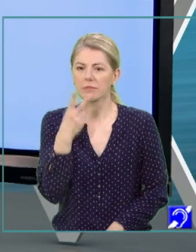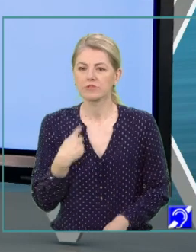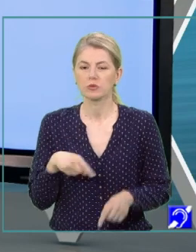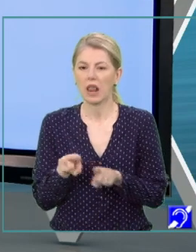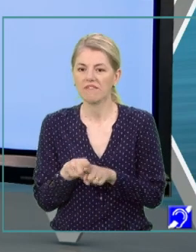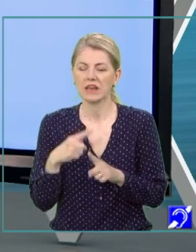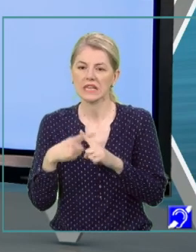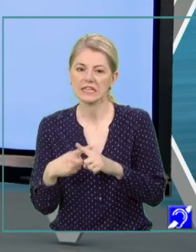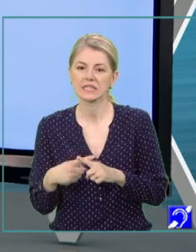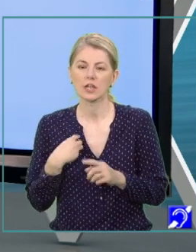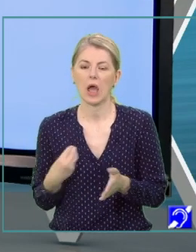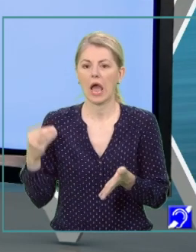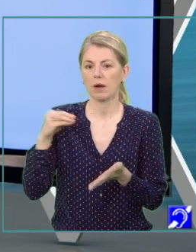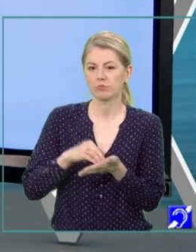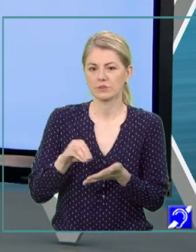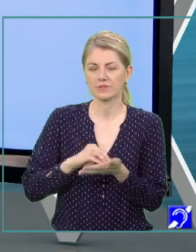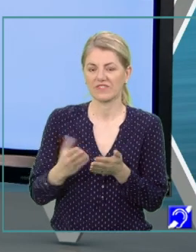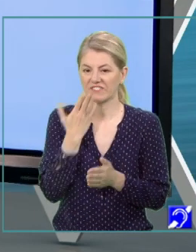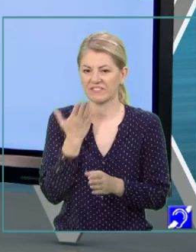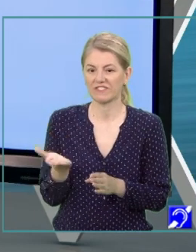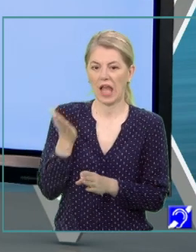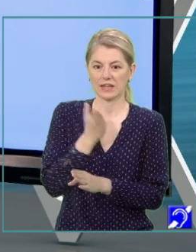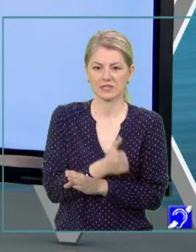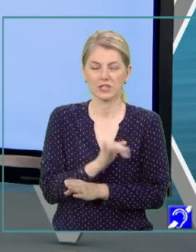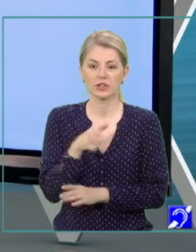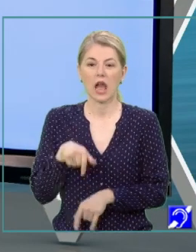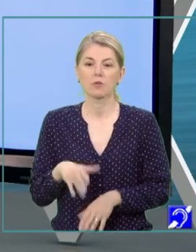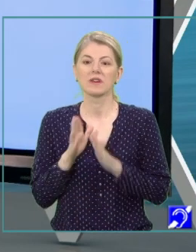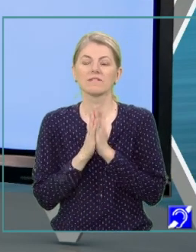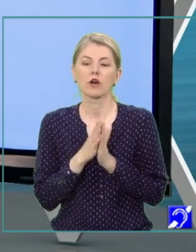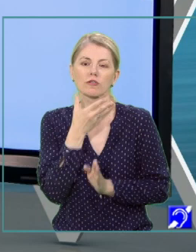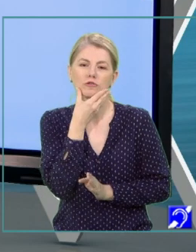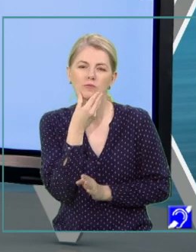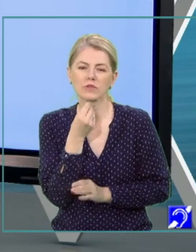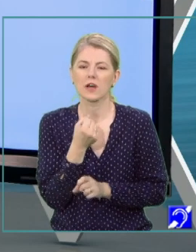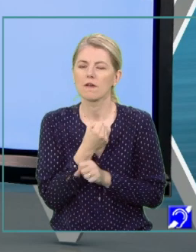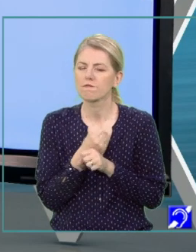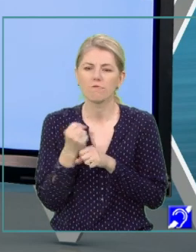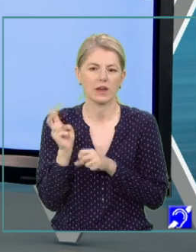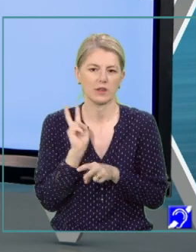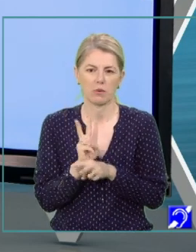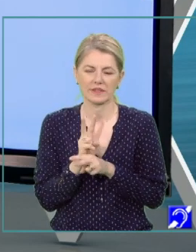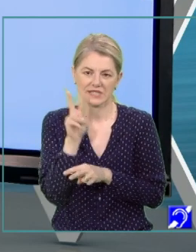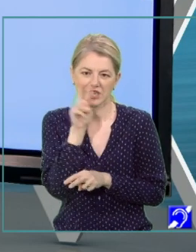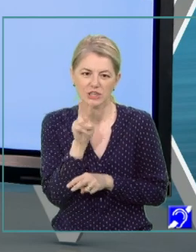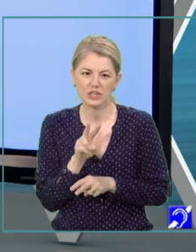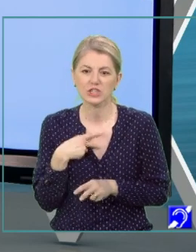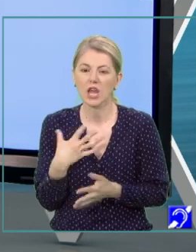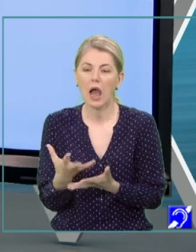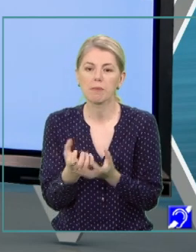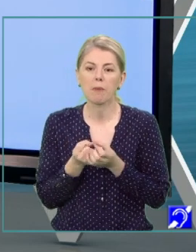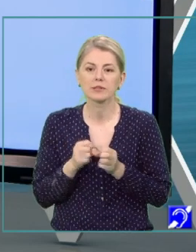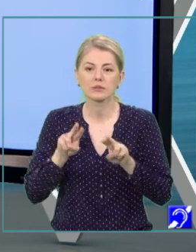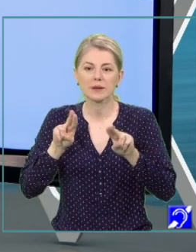acest x, l-am trecut în față și acum vă rog frumos, foarte cu atenție să citiți ce am obținut